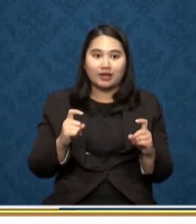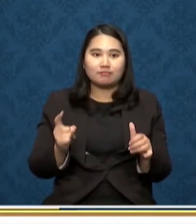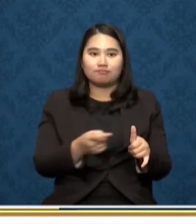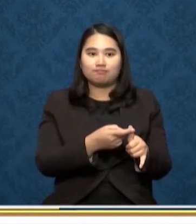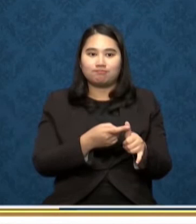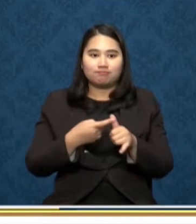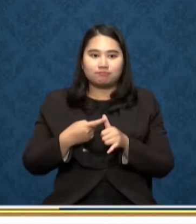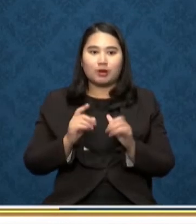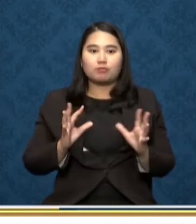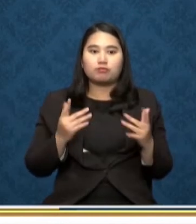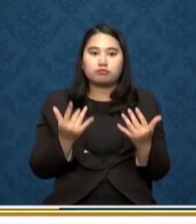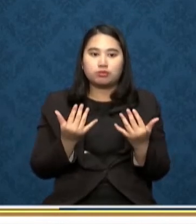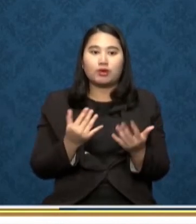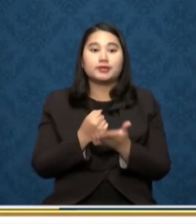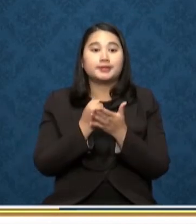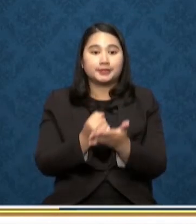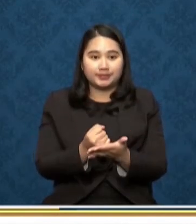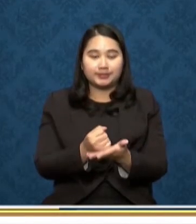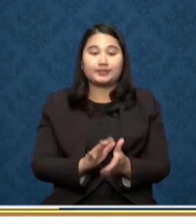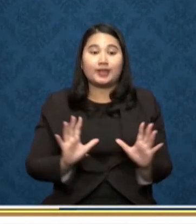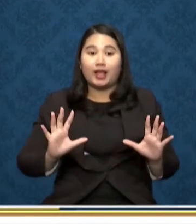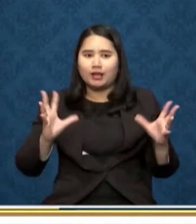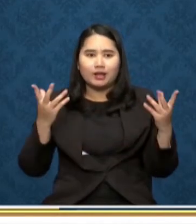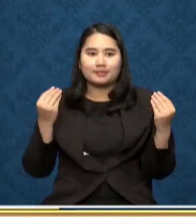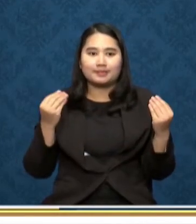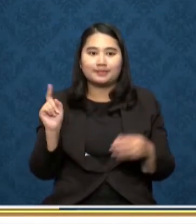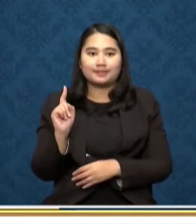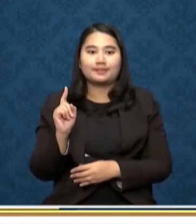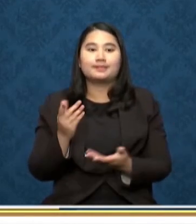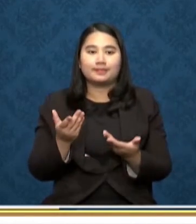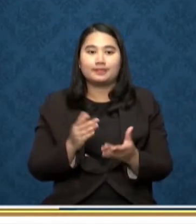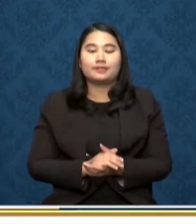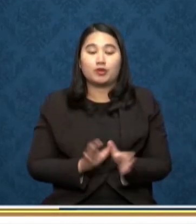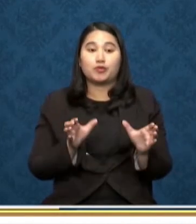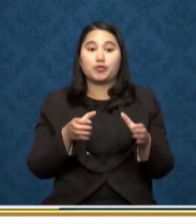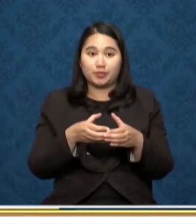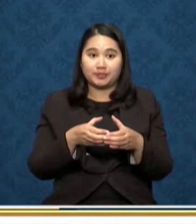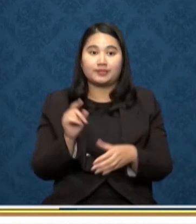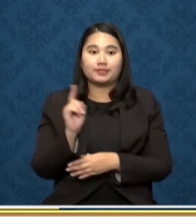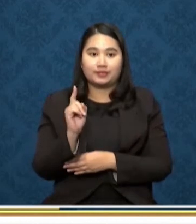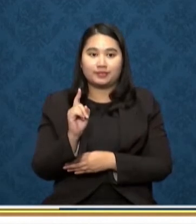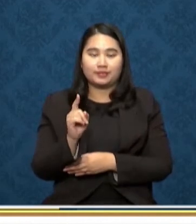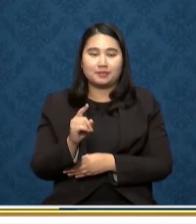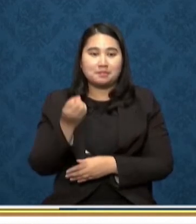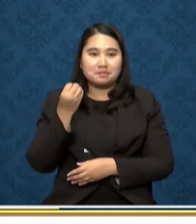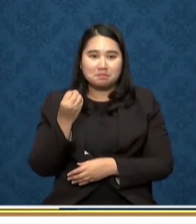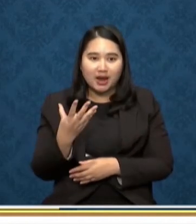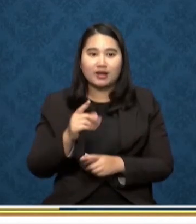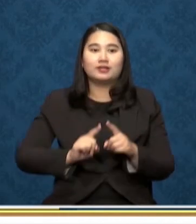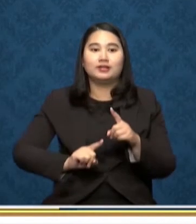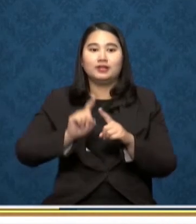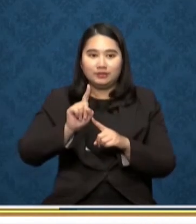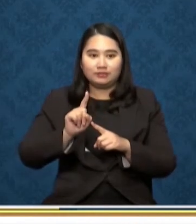รณ์ไหร Finnและรอคอยการช่วยหือครับกลมท 1 ครั ธมดลั กลุมทได้รับการรรมามากที่สุดครั